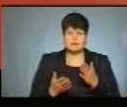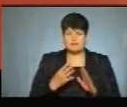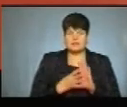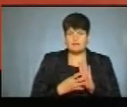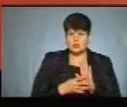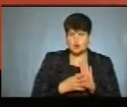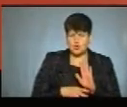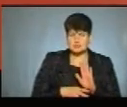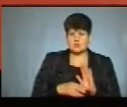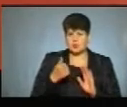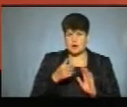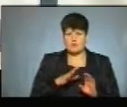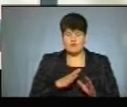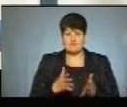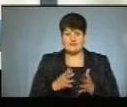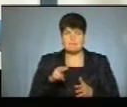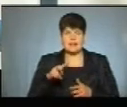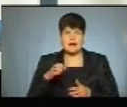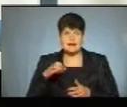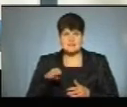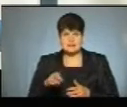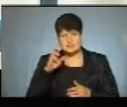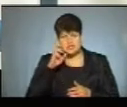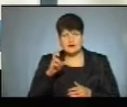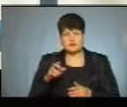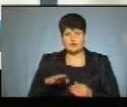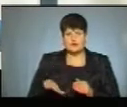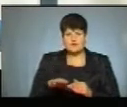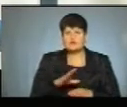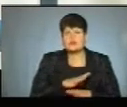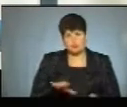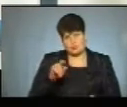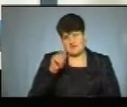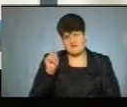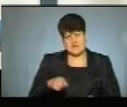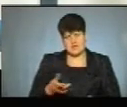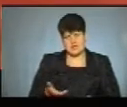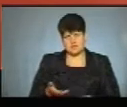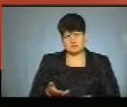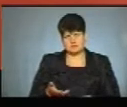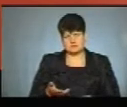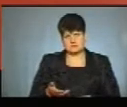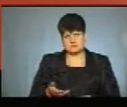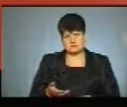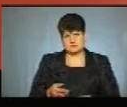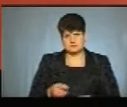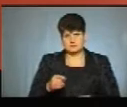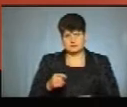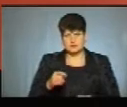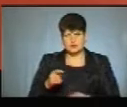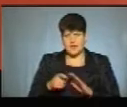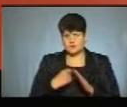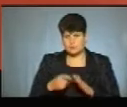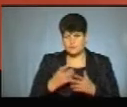був визнаний Пласт на державному рівні, то не було б війни на Донбасі. Наскільки ви вважаєте, чи можна сказати